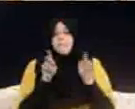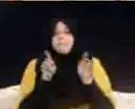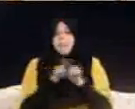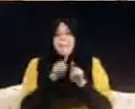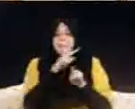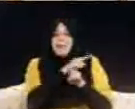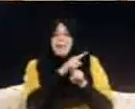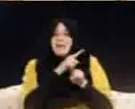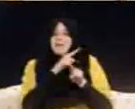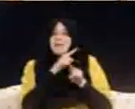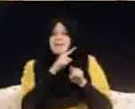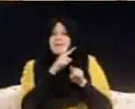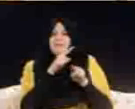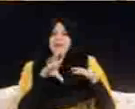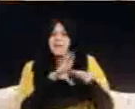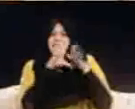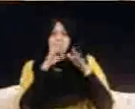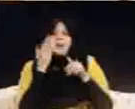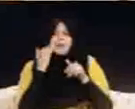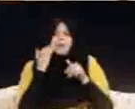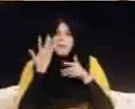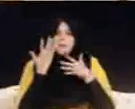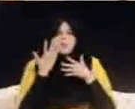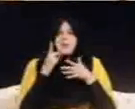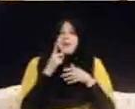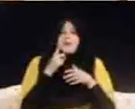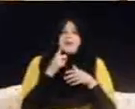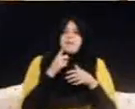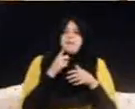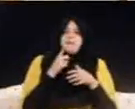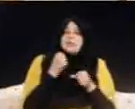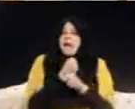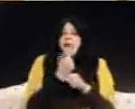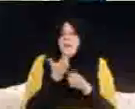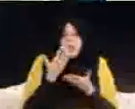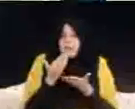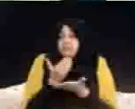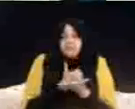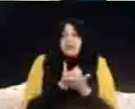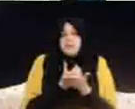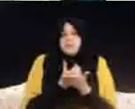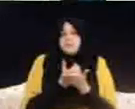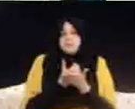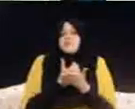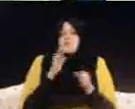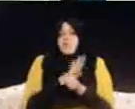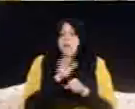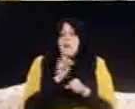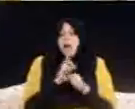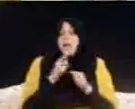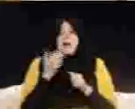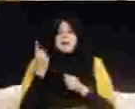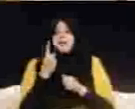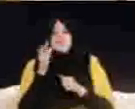فقير، يكون مسكين يعني خدام وما لحقش روحه، يكون من الغارمين، مدين، عنده